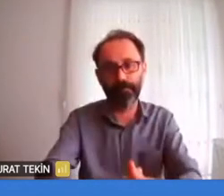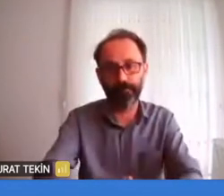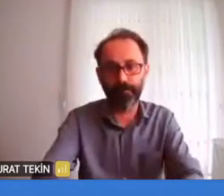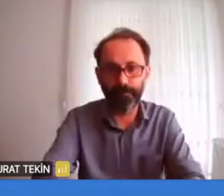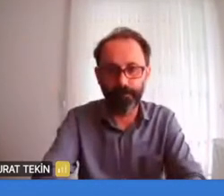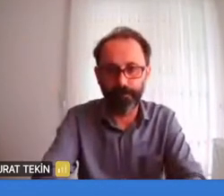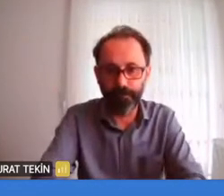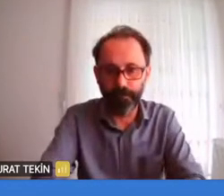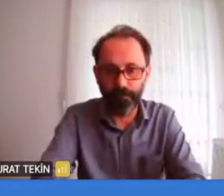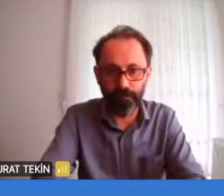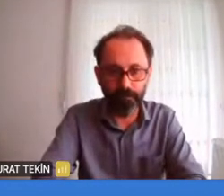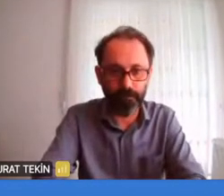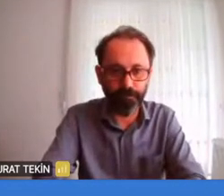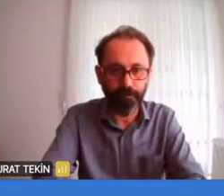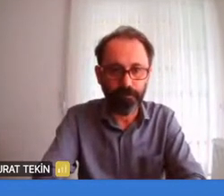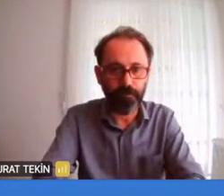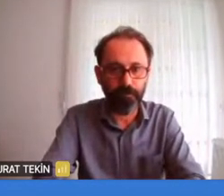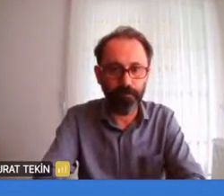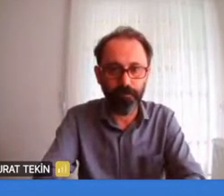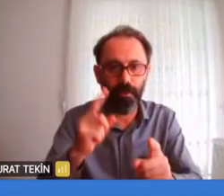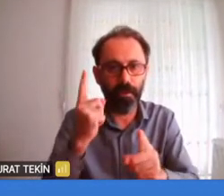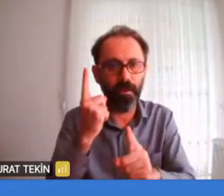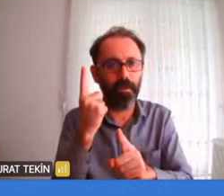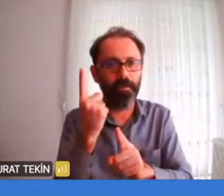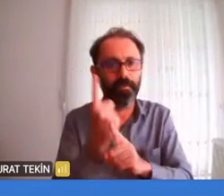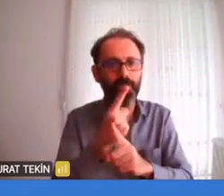Var mı takımdan başka eklemek isteyen?